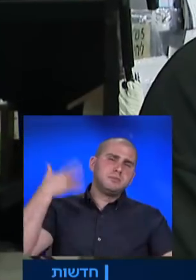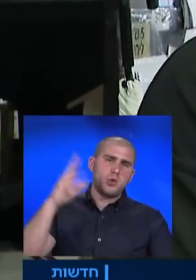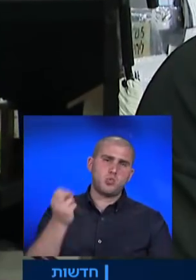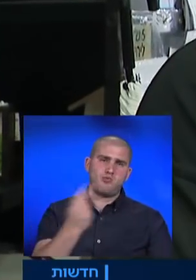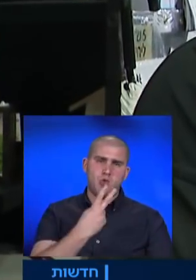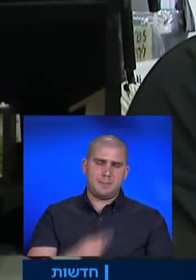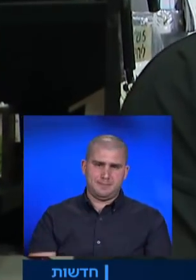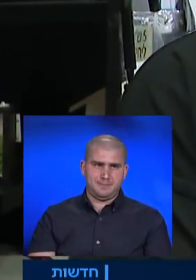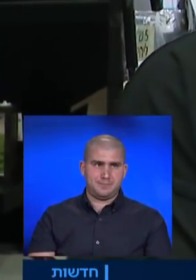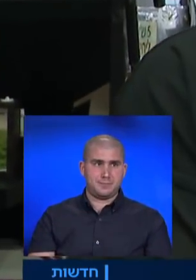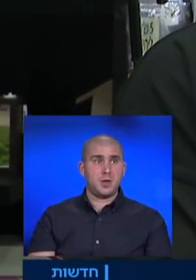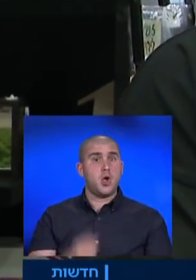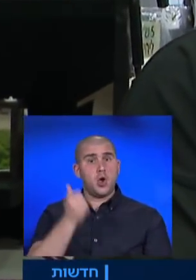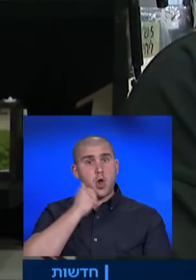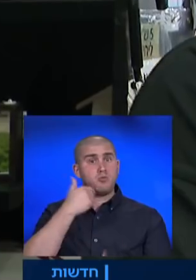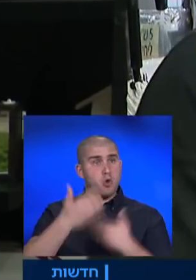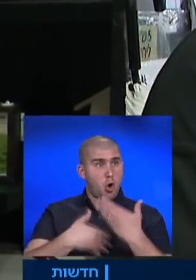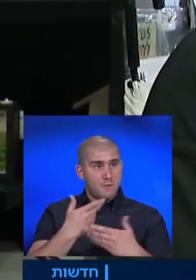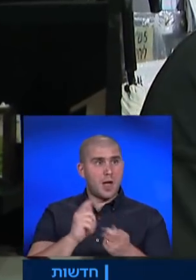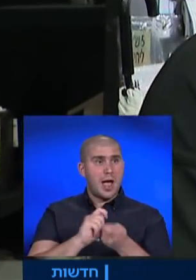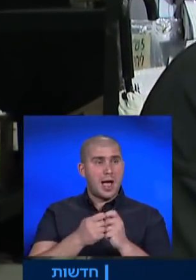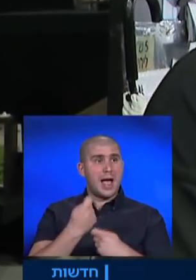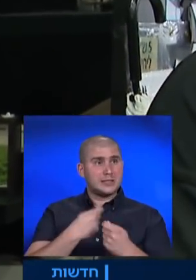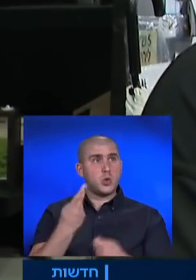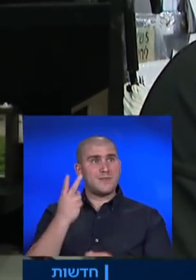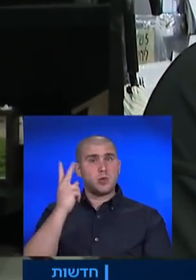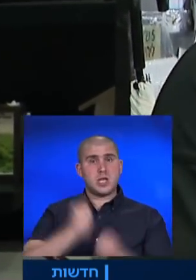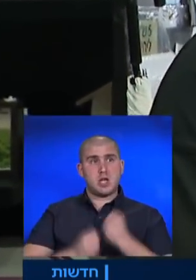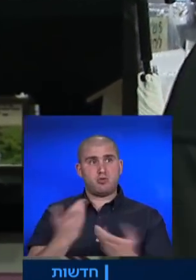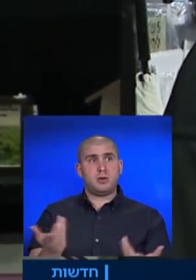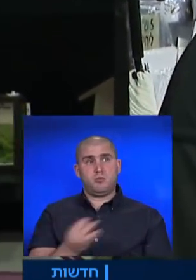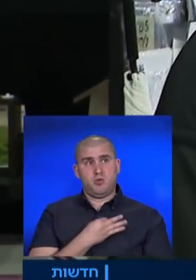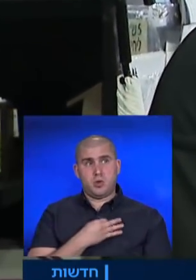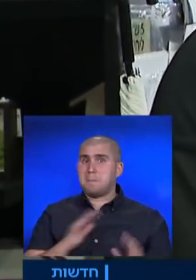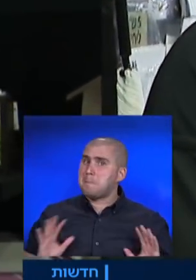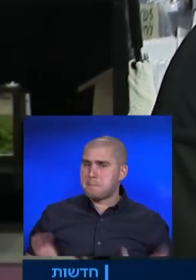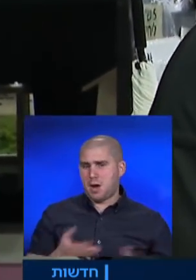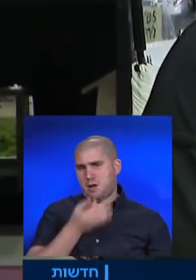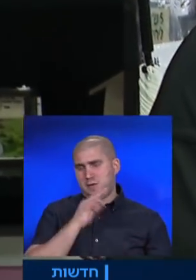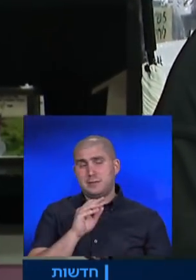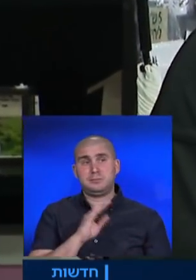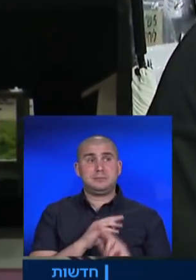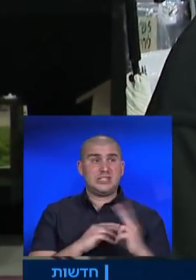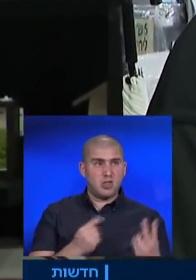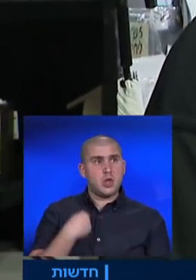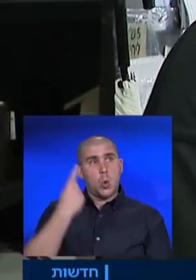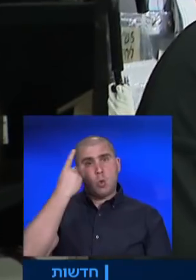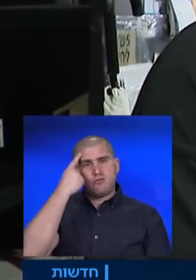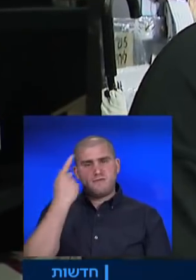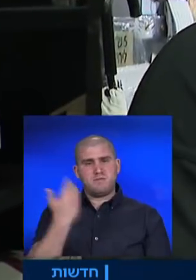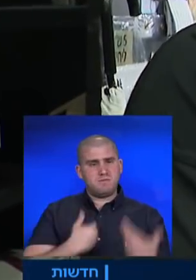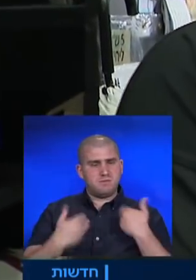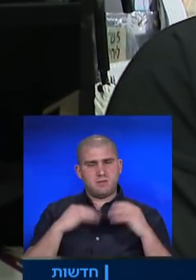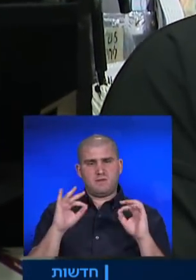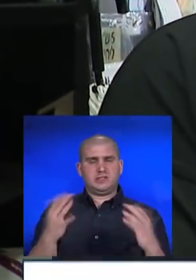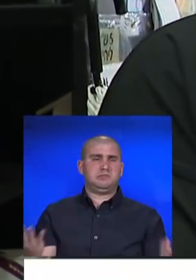יום שעובר העסק הופך להיות יותר ויותר קשה. מבחינתנו ממש יותר מהר. מצד אחד, מצד שני אני חושב שלא יגיעו, כזה לא